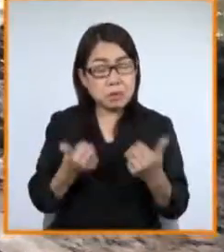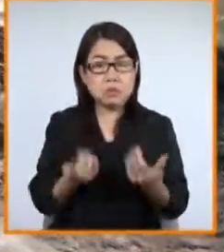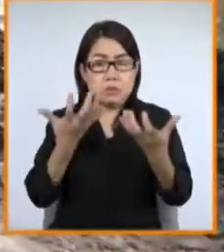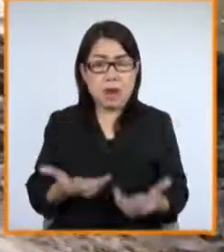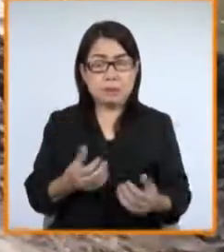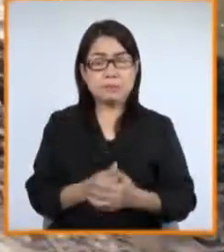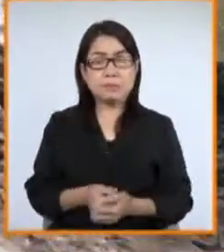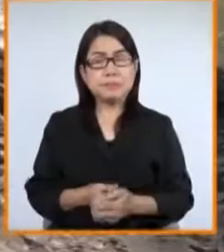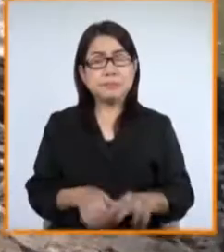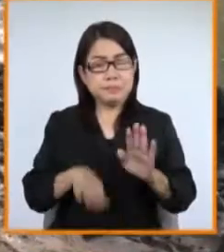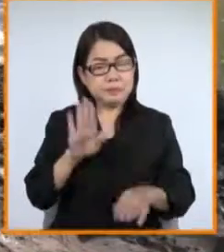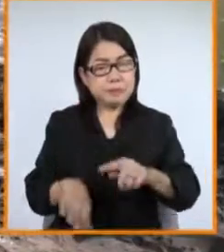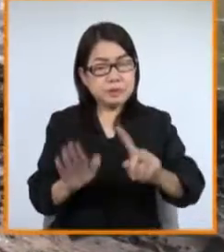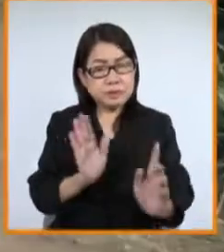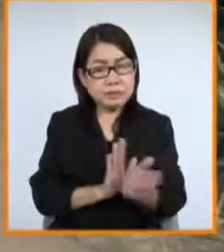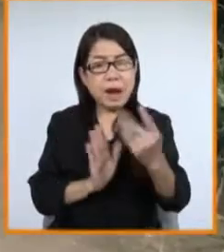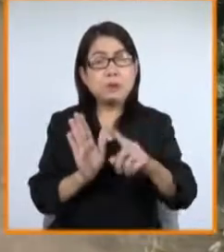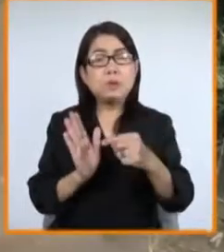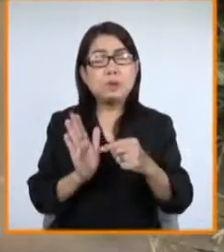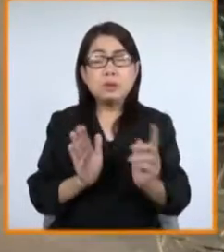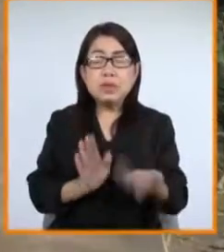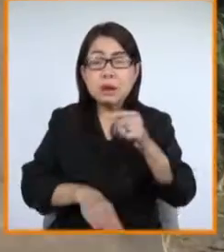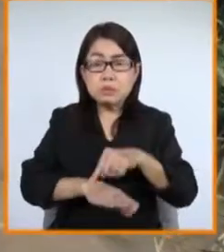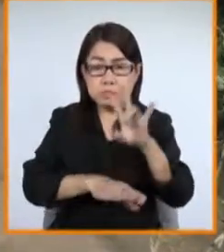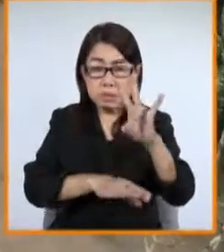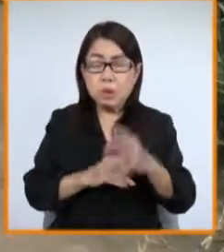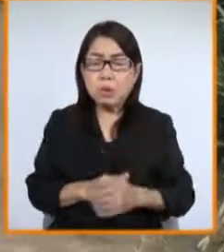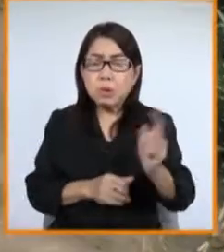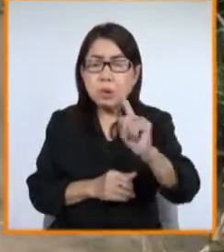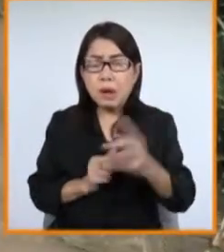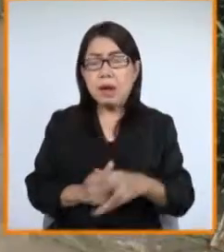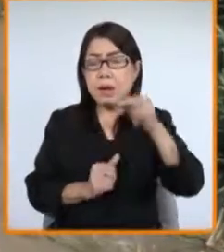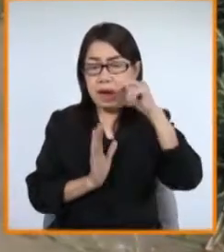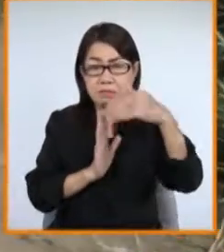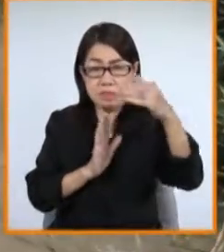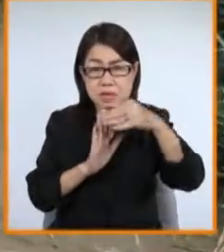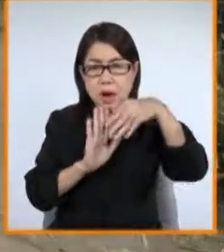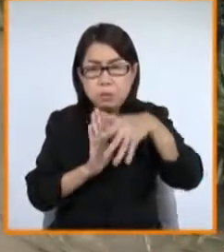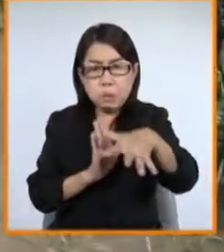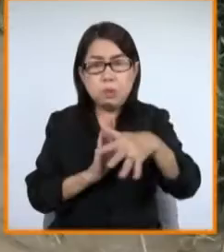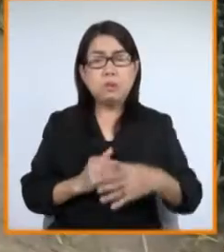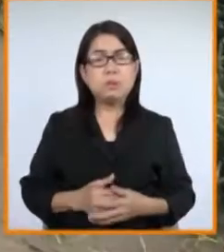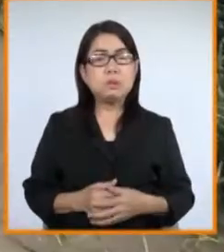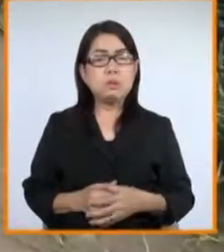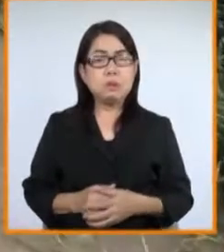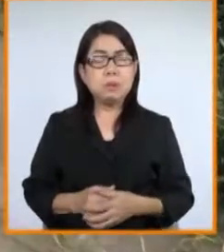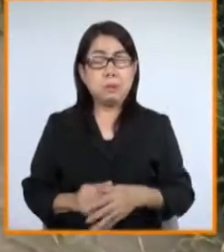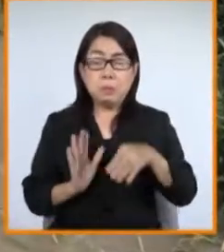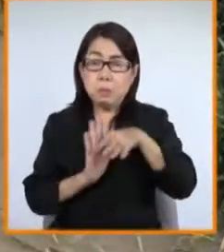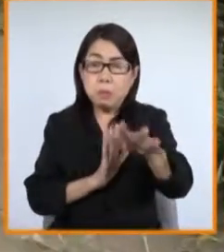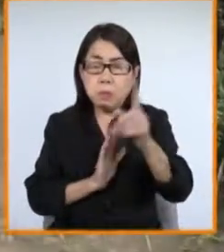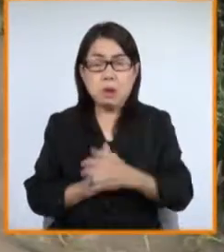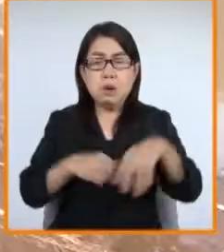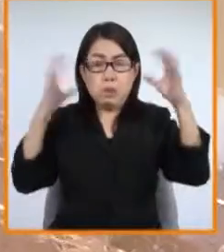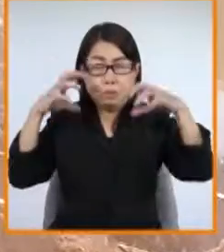ประมาณ7โมงเช้าเมื่อคืน เมื่อไรให้มันถึงขาด พอน้ำทั้งเหนือมันมาครับมามากกับ ฝน